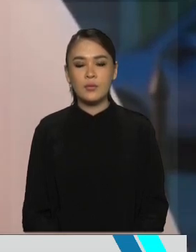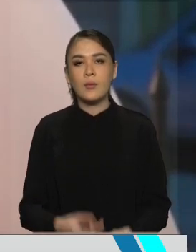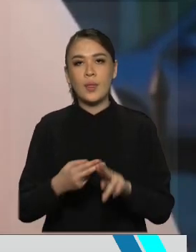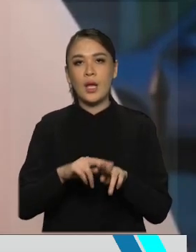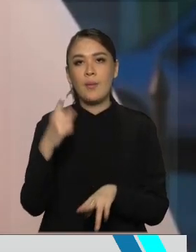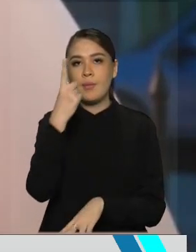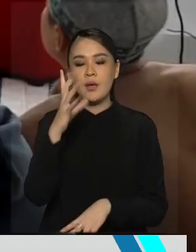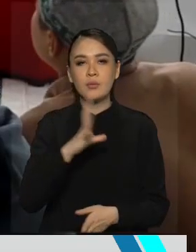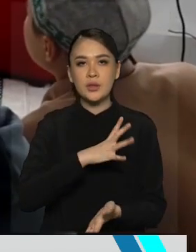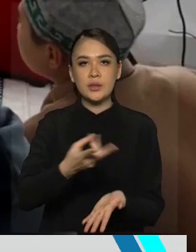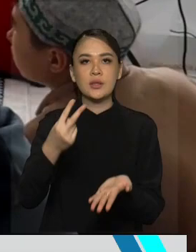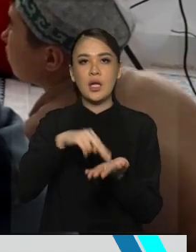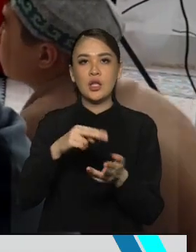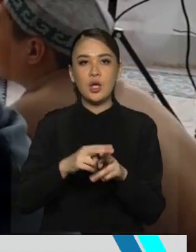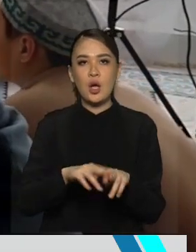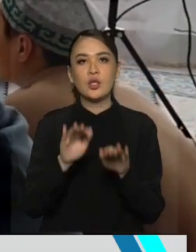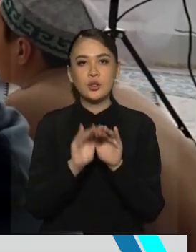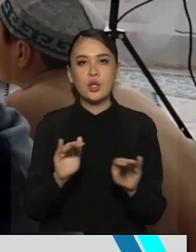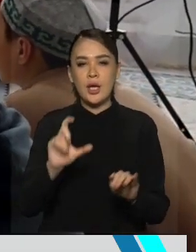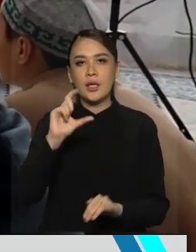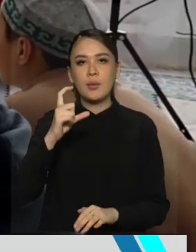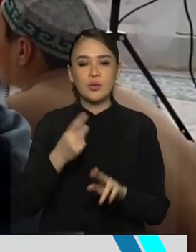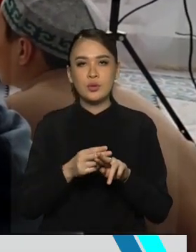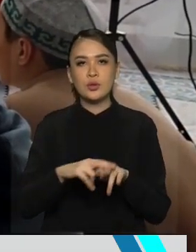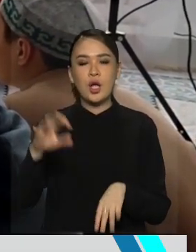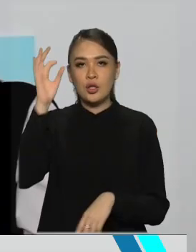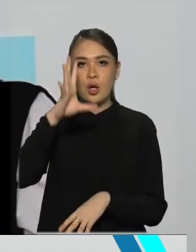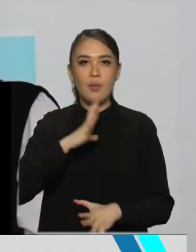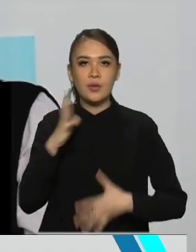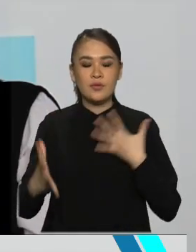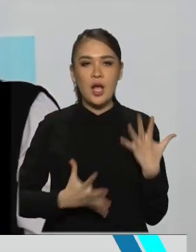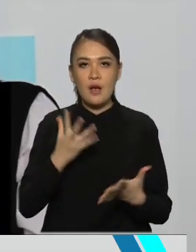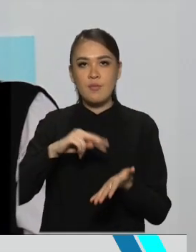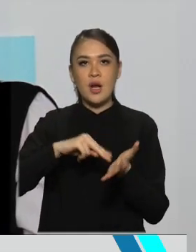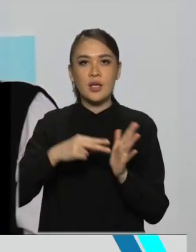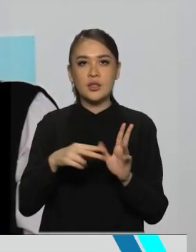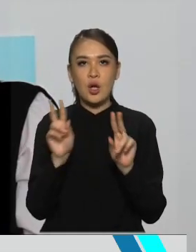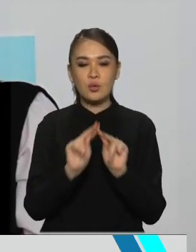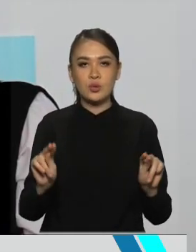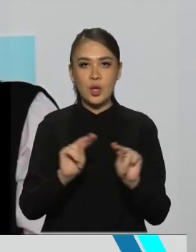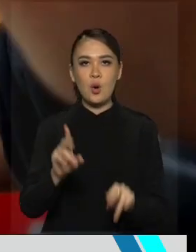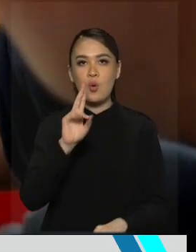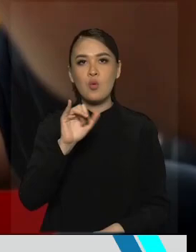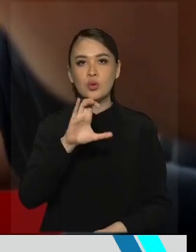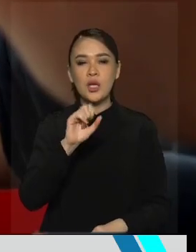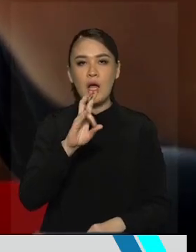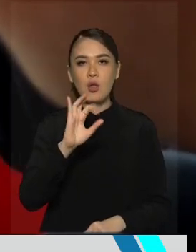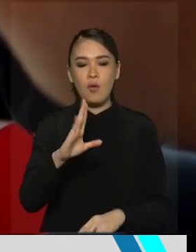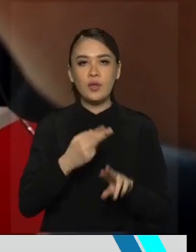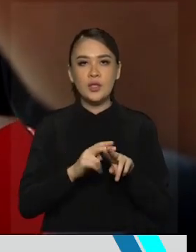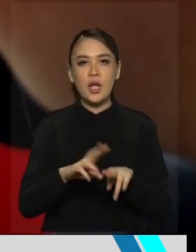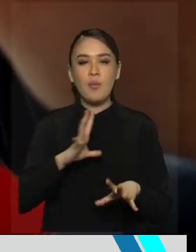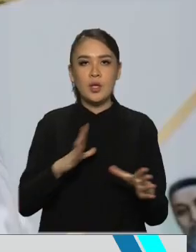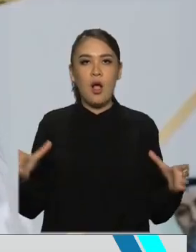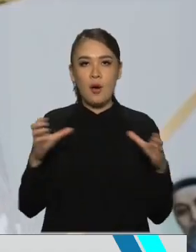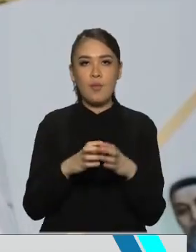первым мультфильмом, который озвучили школьники из Экибастуза. Идейным вдохновителем проекта стал педагог Еркин Кусанов. Он объединил юных